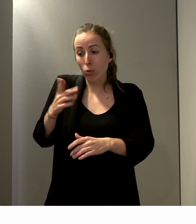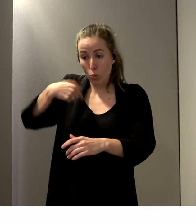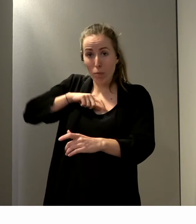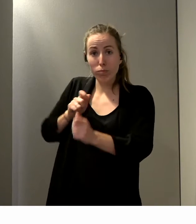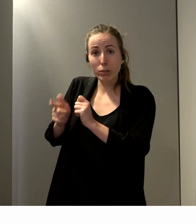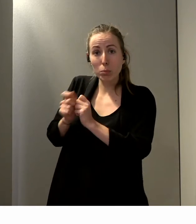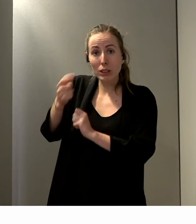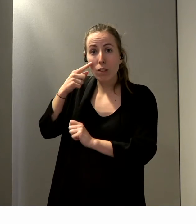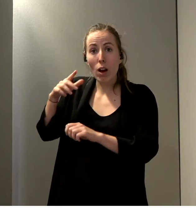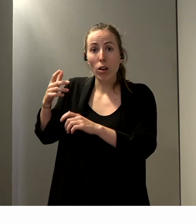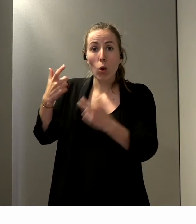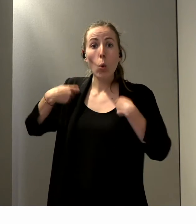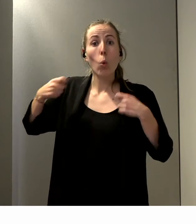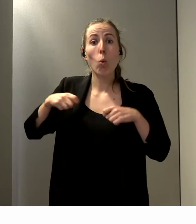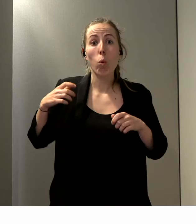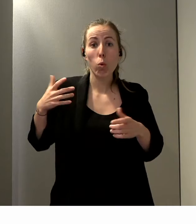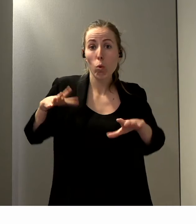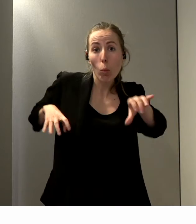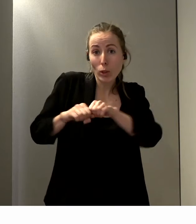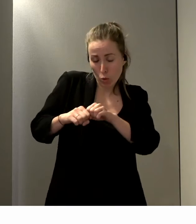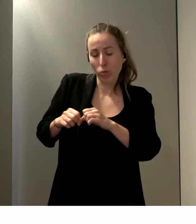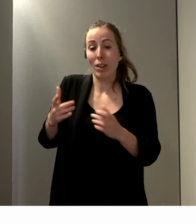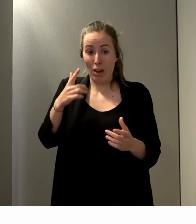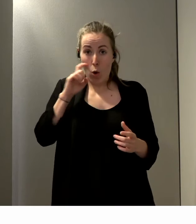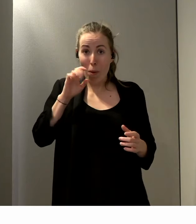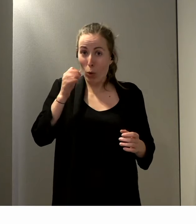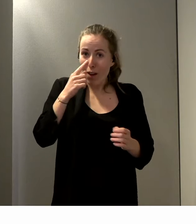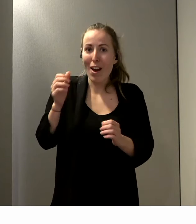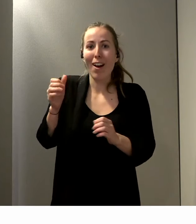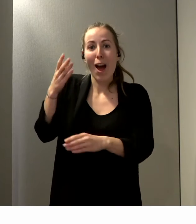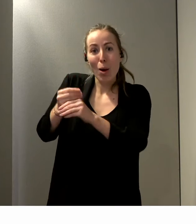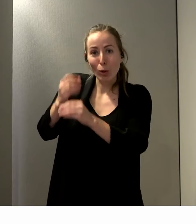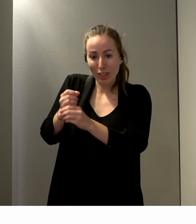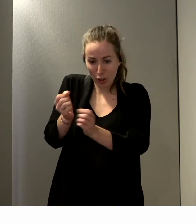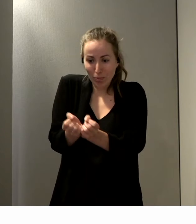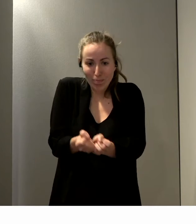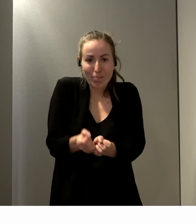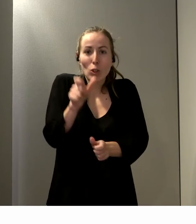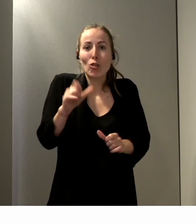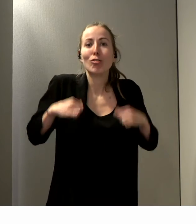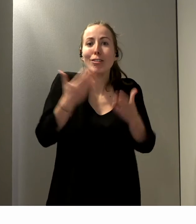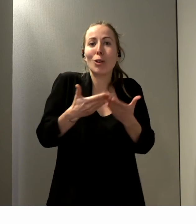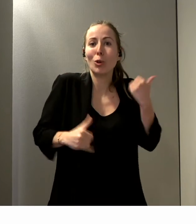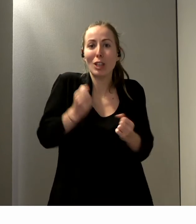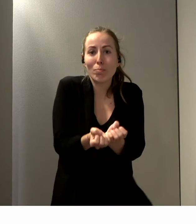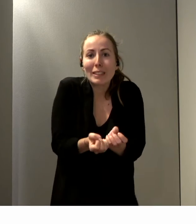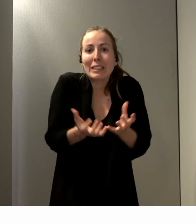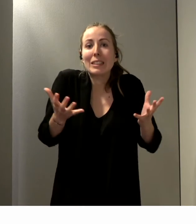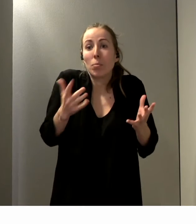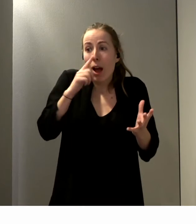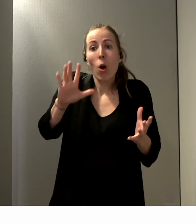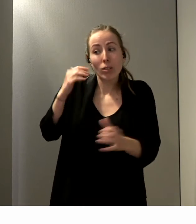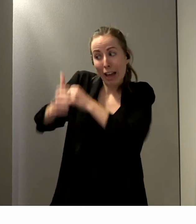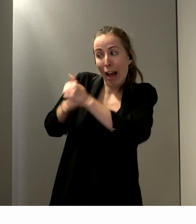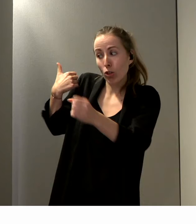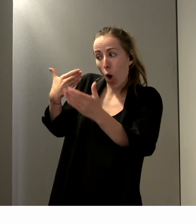ça y est, l'apprentissage est en train de décoller sur les jeunes en situation de handicap. Maintenant, c'est la tendance sur 1 an, c'est des tendances qui sont